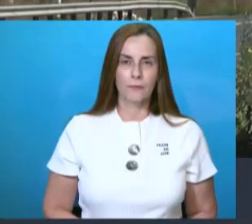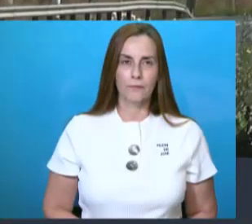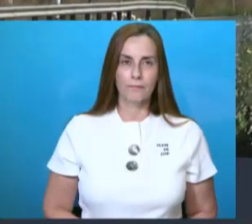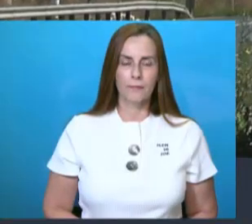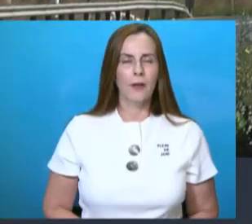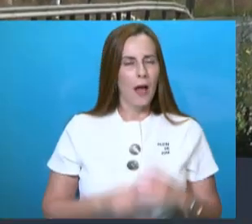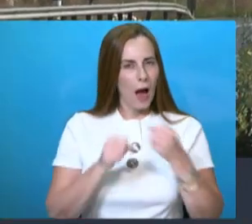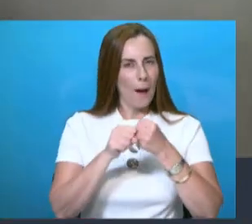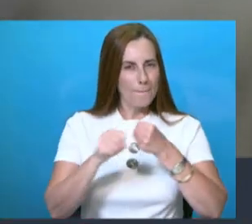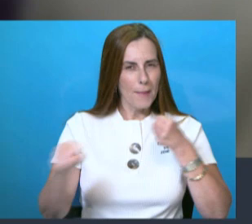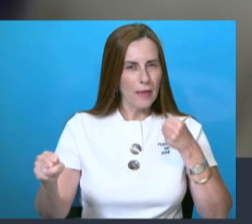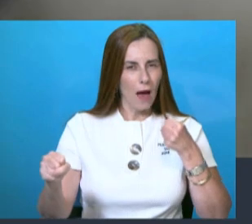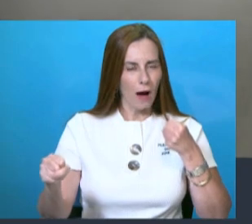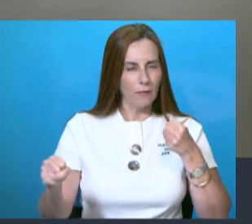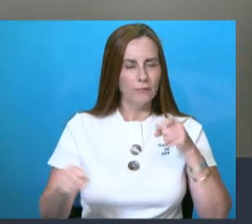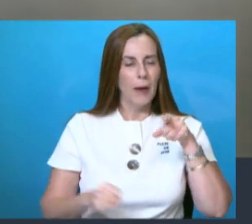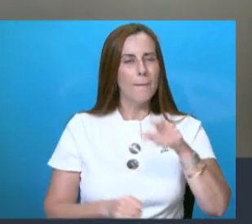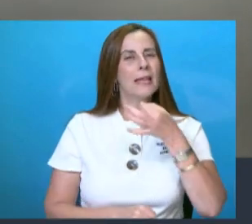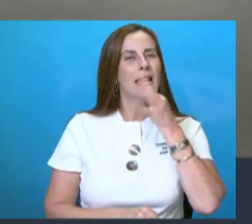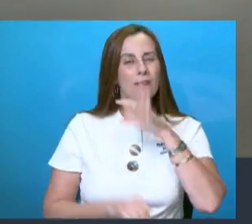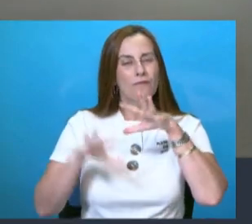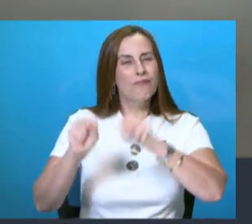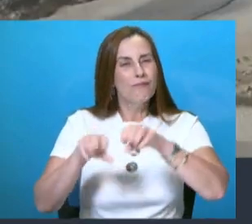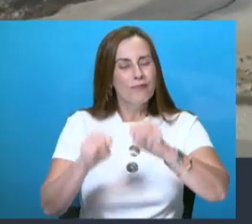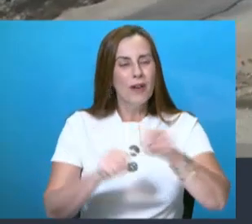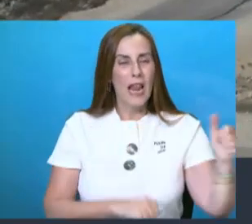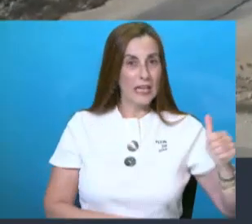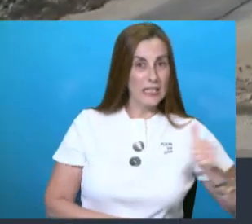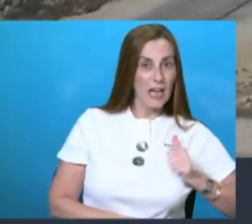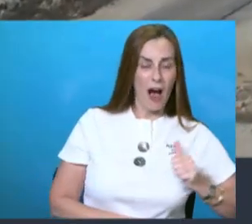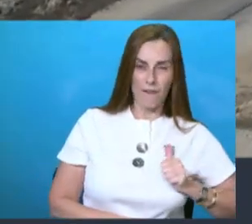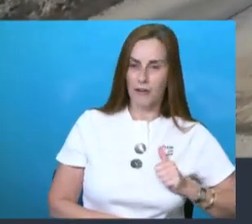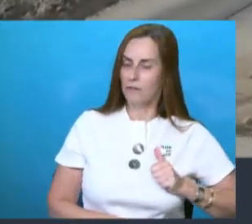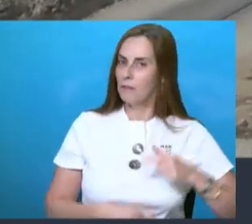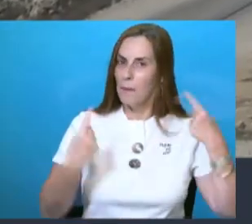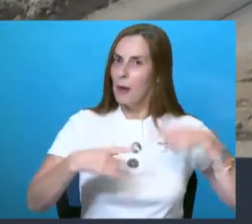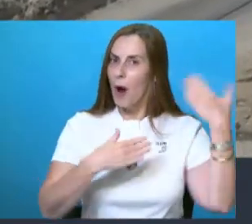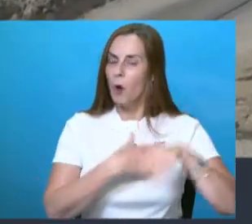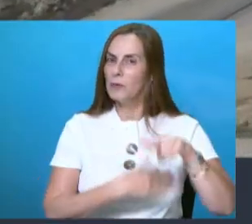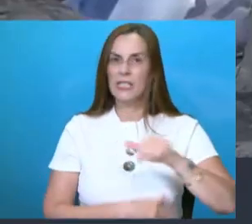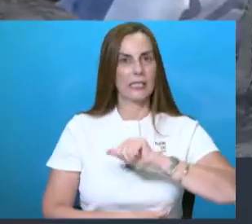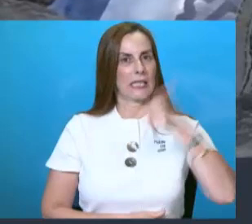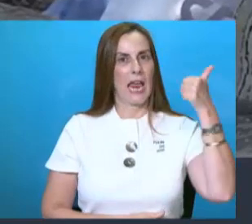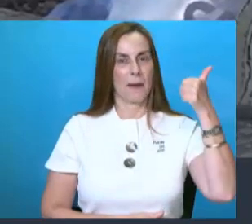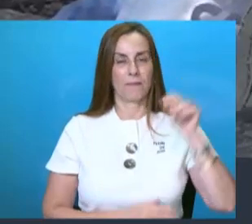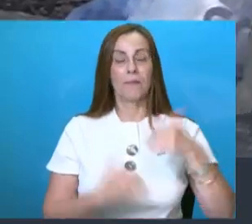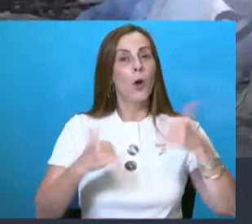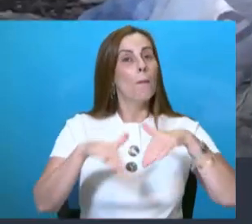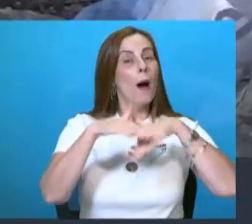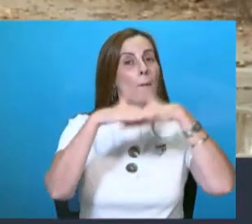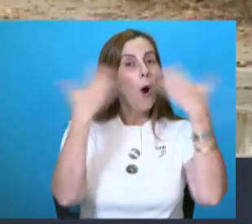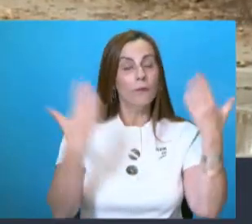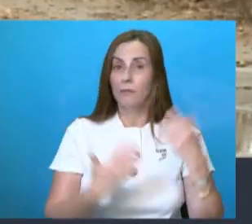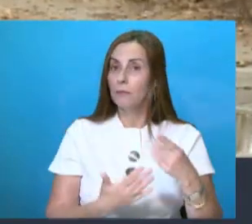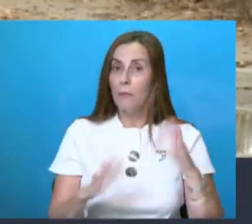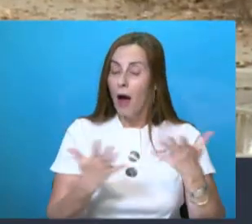המתיחות בערי השומרון, בין הערי גבוהות לבין כוחות הביטחון, מגיעה בימים האחרונים לסיעה. הבוקר חשפנו כי